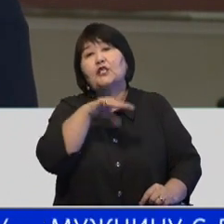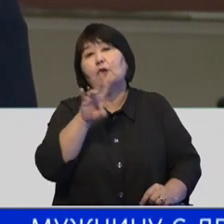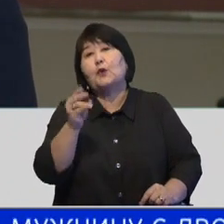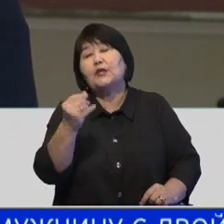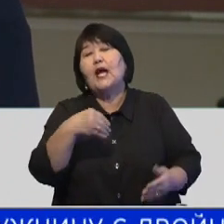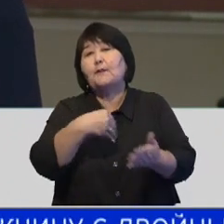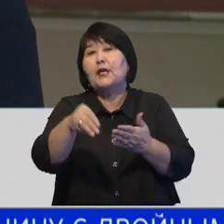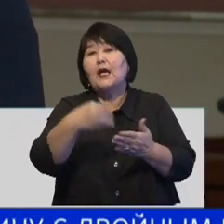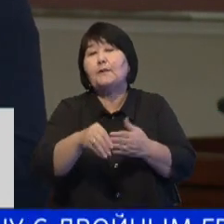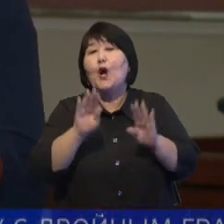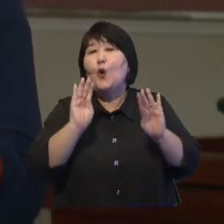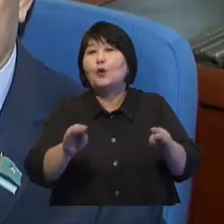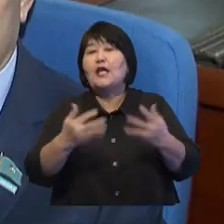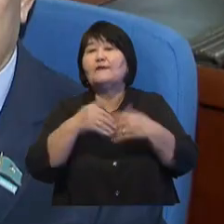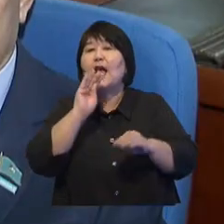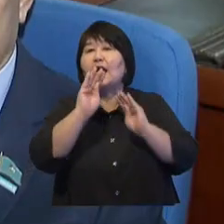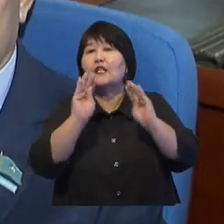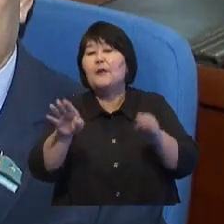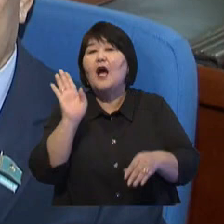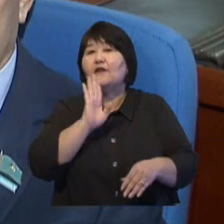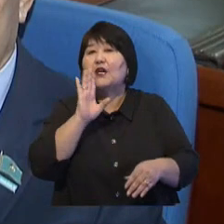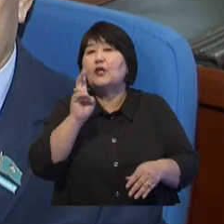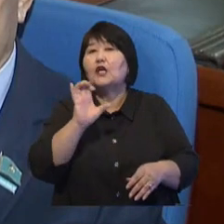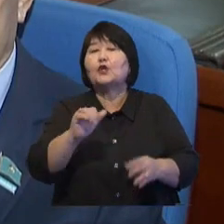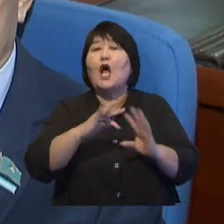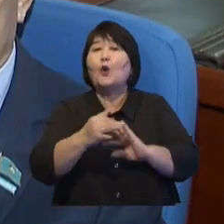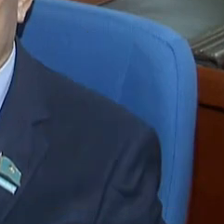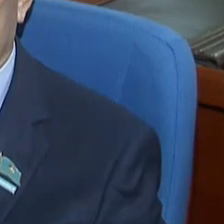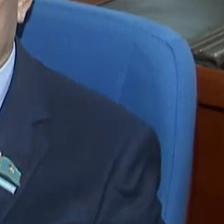тенге на приобретение установку трансформатора для водяного насоса в ауле асут